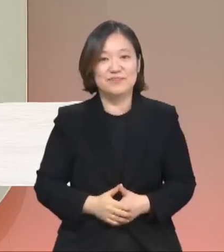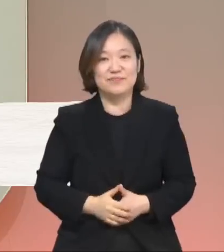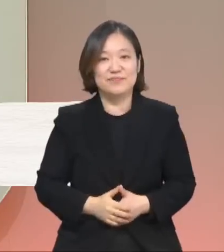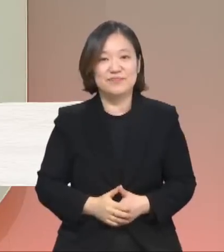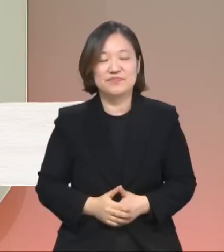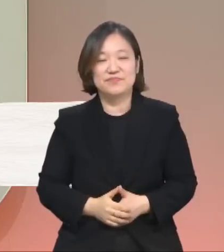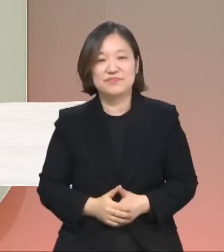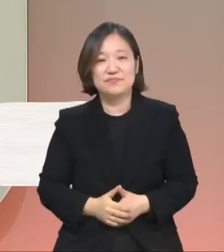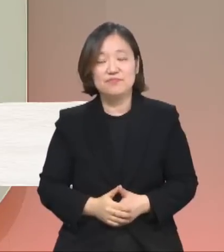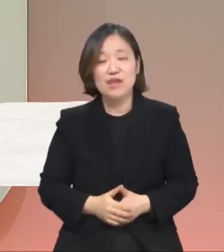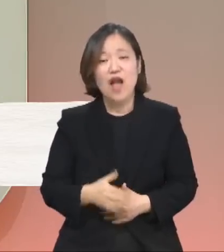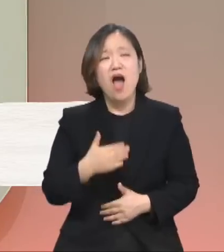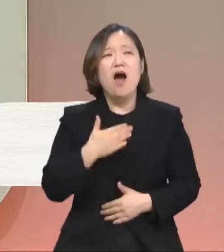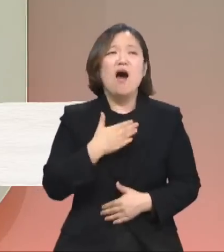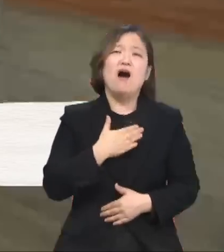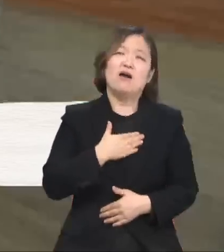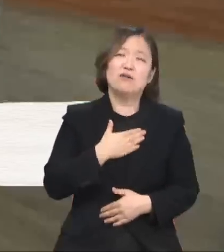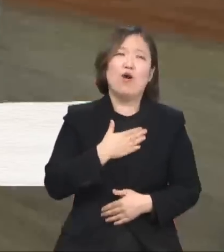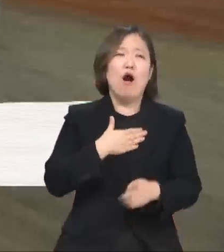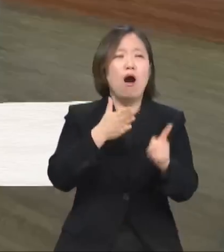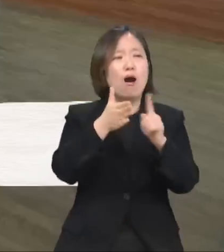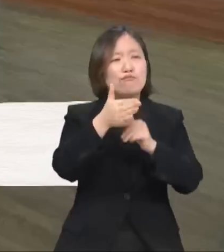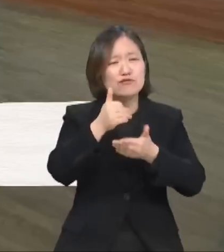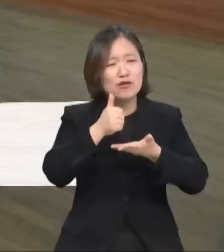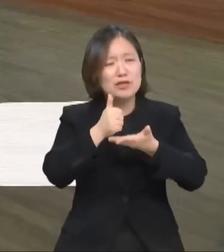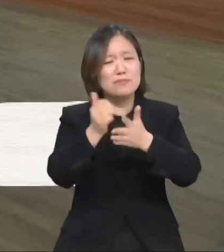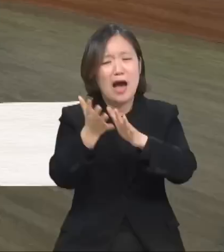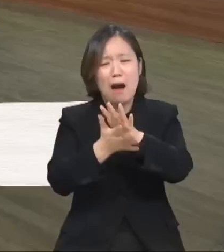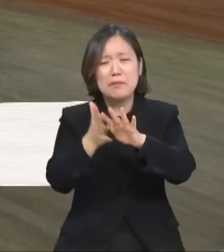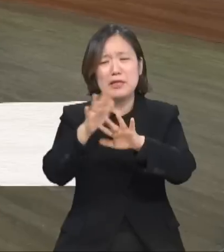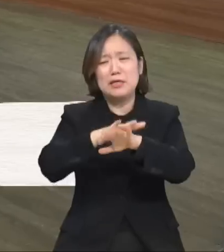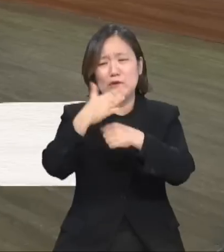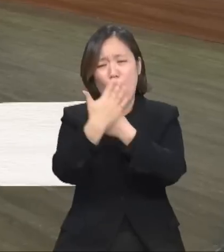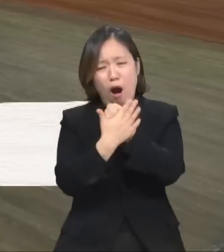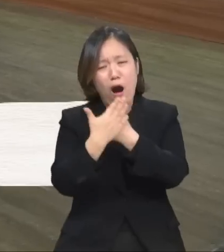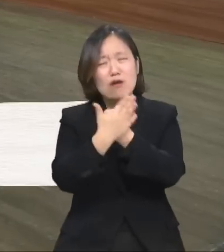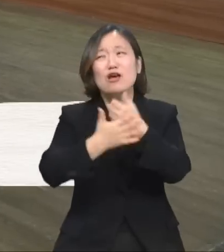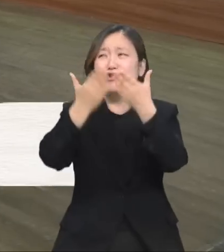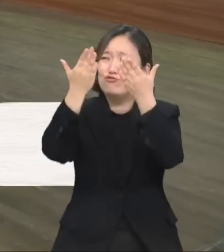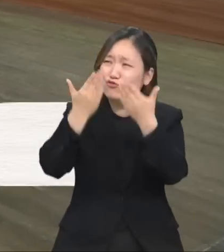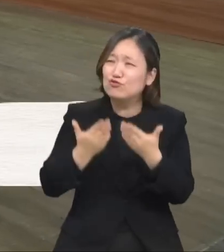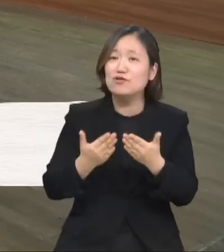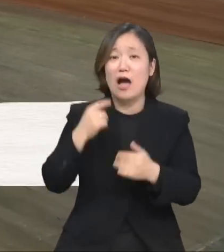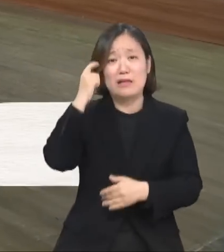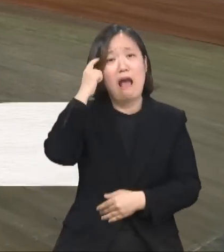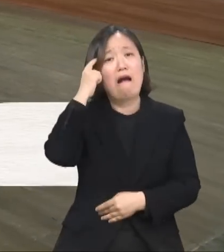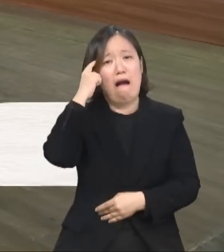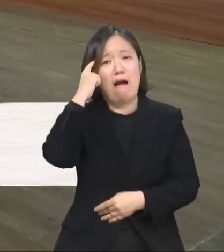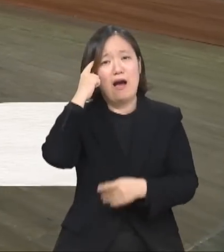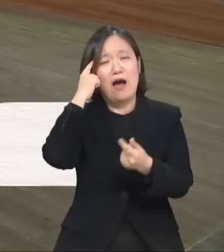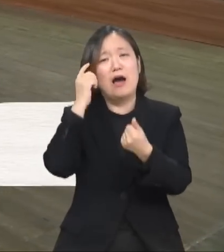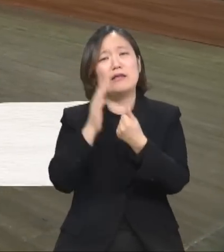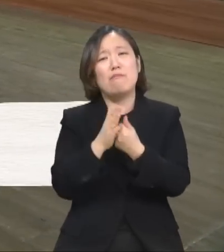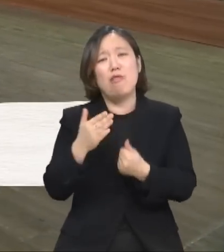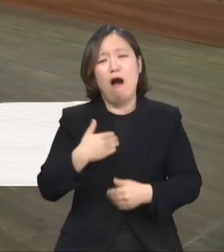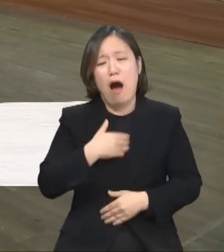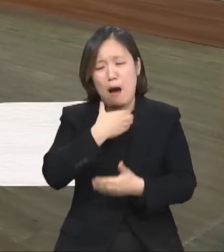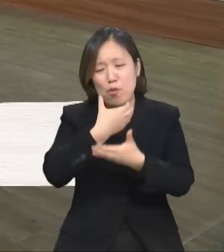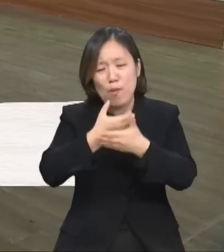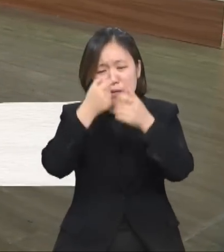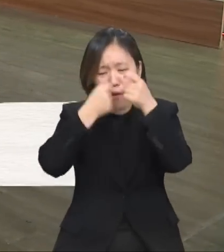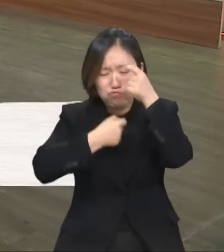저는 부처님이 가피를 주시는구나 생각이 들며 엉엉 울었습니다